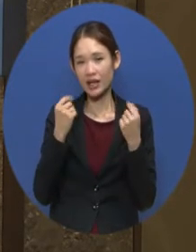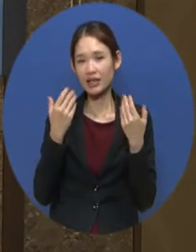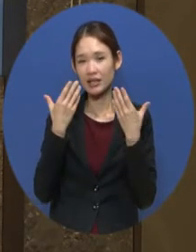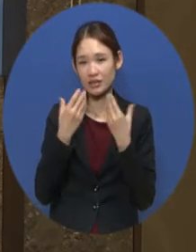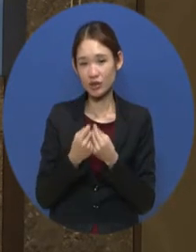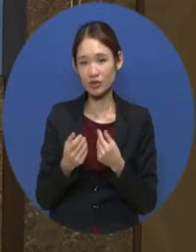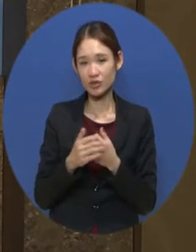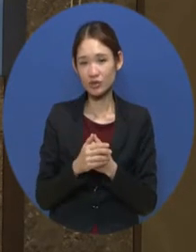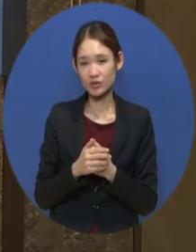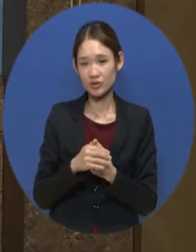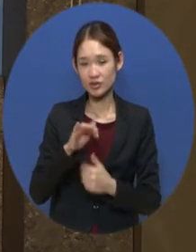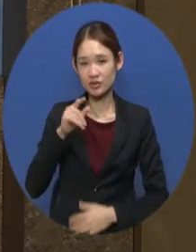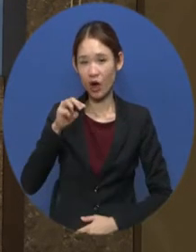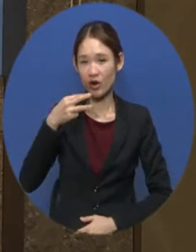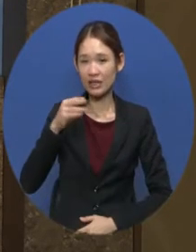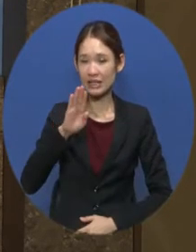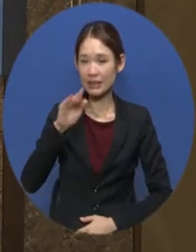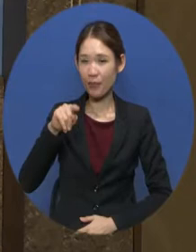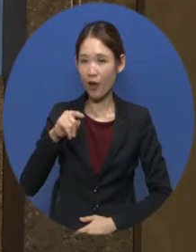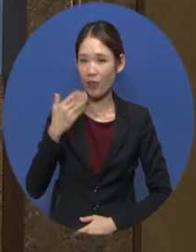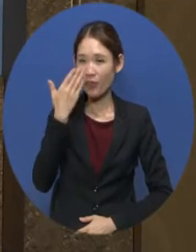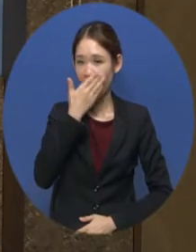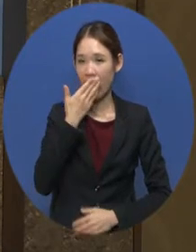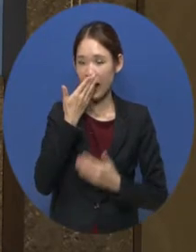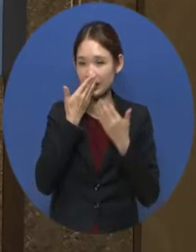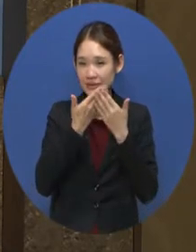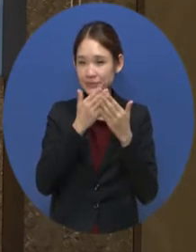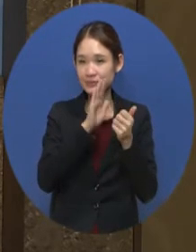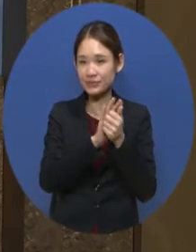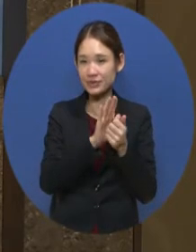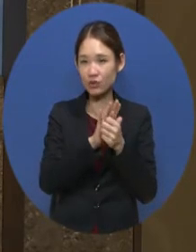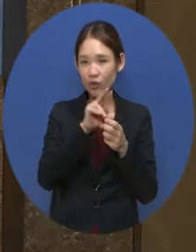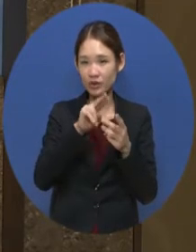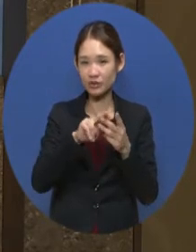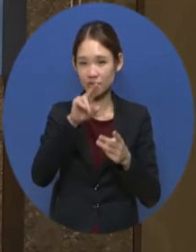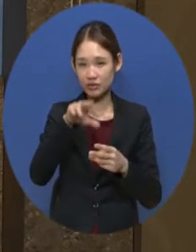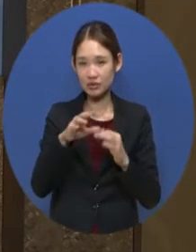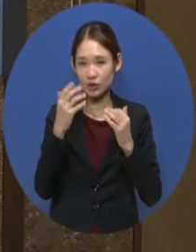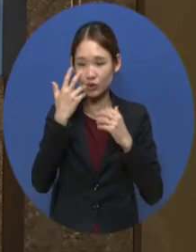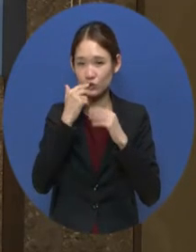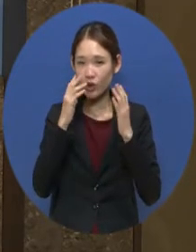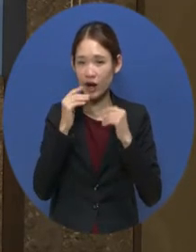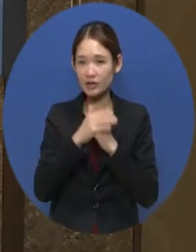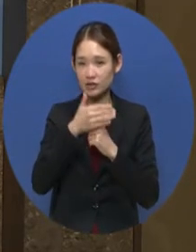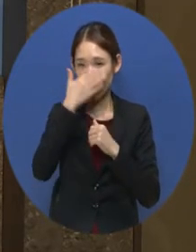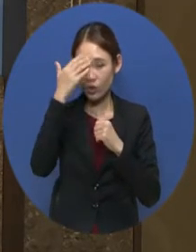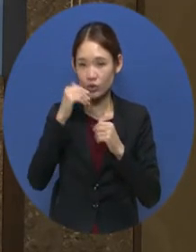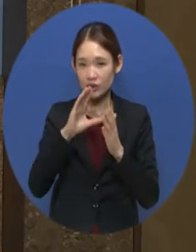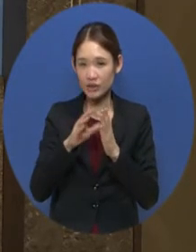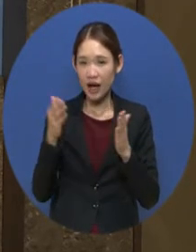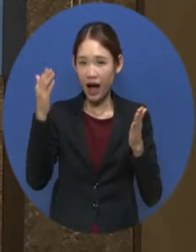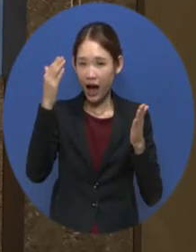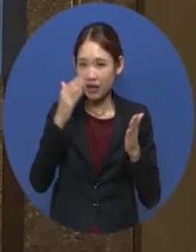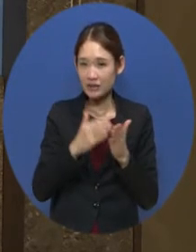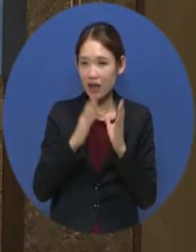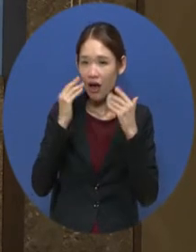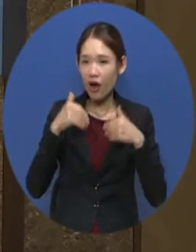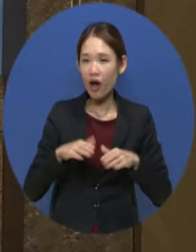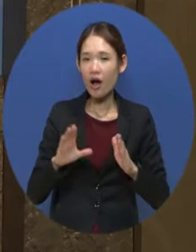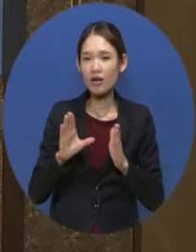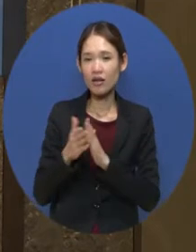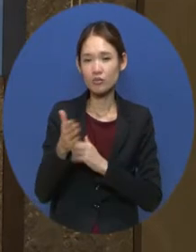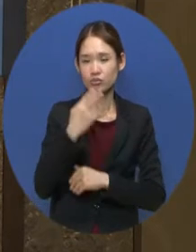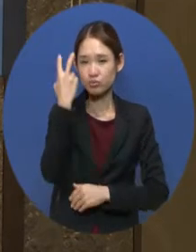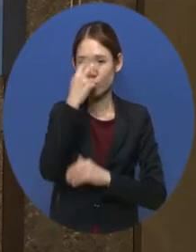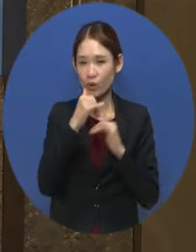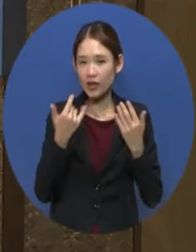경우는 저희가 설립원 학습지원센터라고 있어요. 네. 그래서 유아기와 이제 청소년기까지는 그 태어나서부터 그